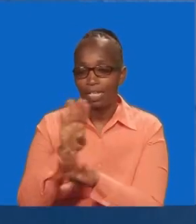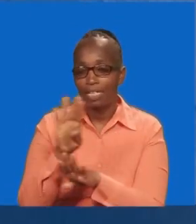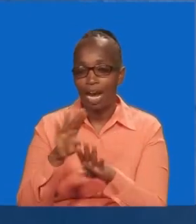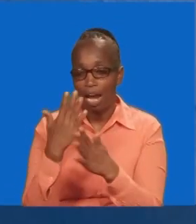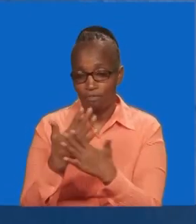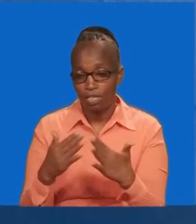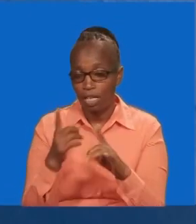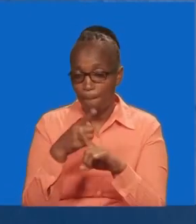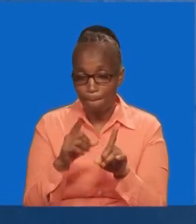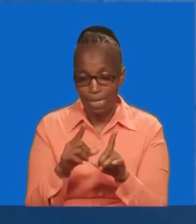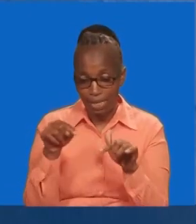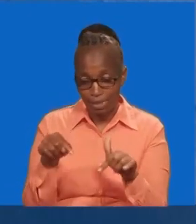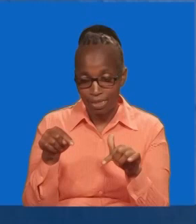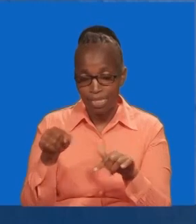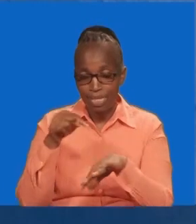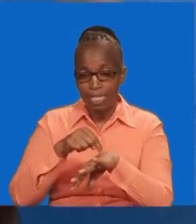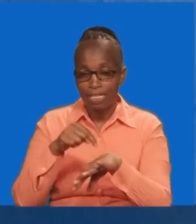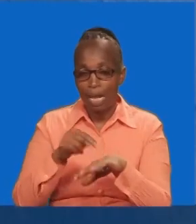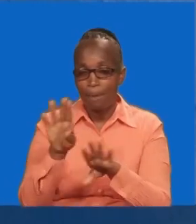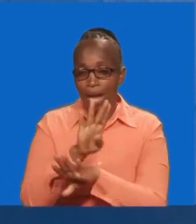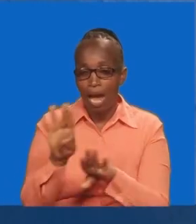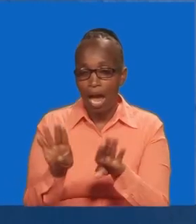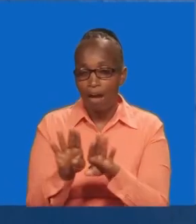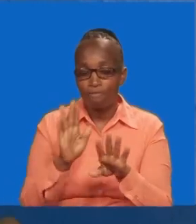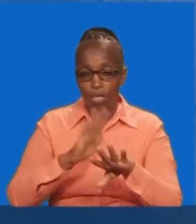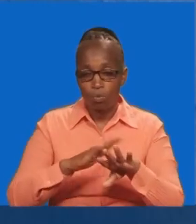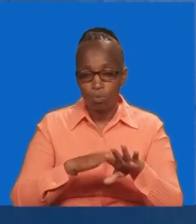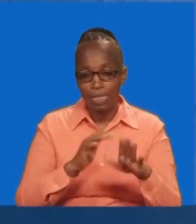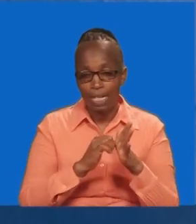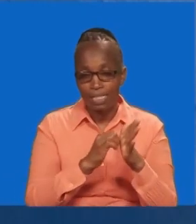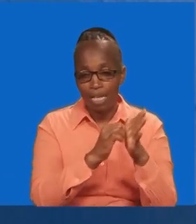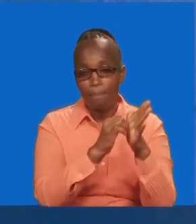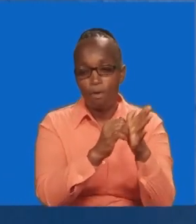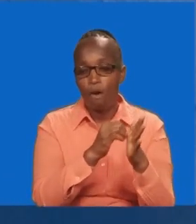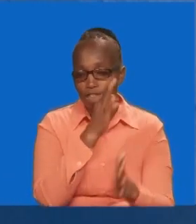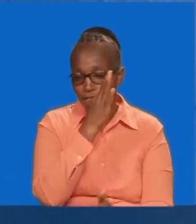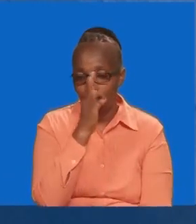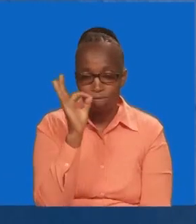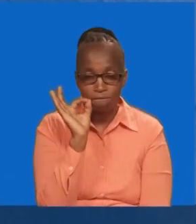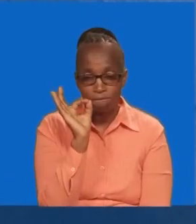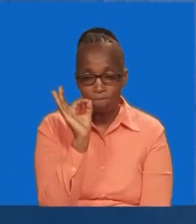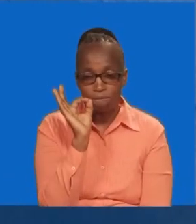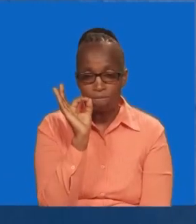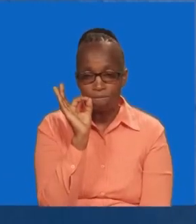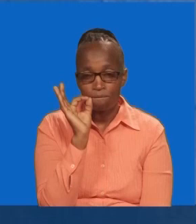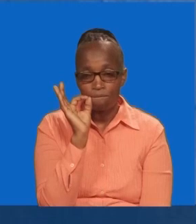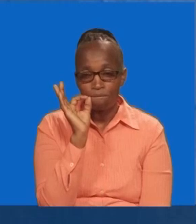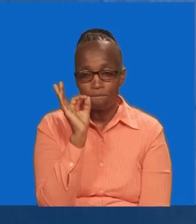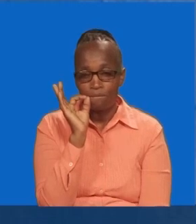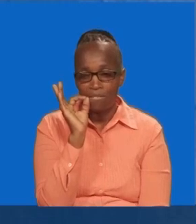kitu. Lakini kwa wakati huu sasa tunaona akiwa mfano mzuri wa kufunga.